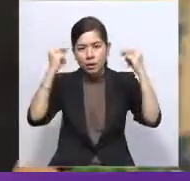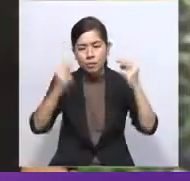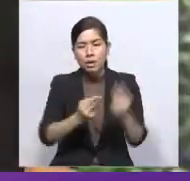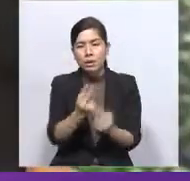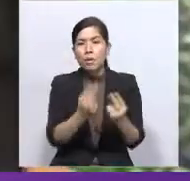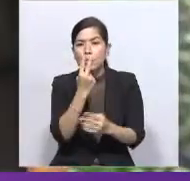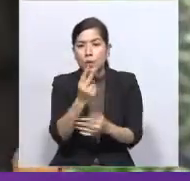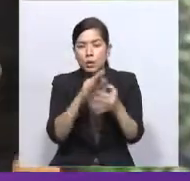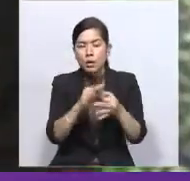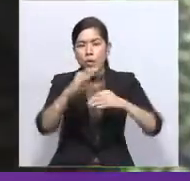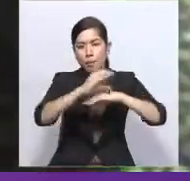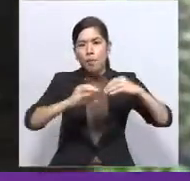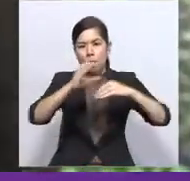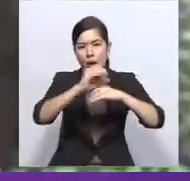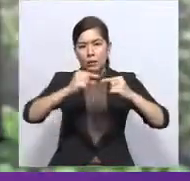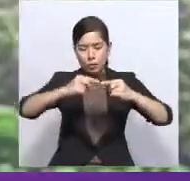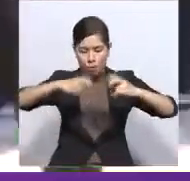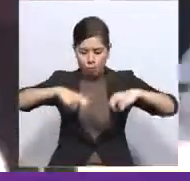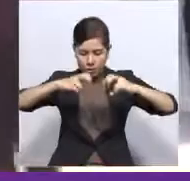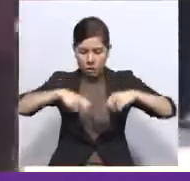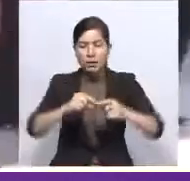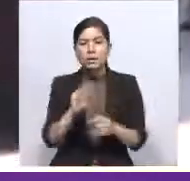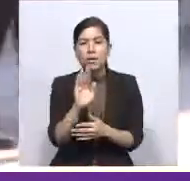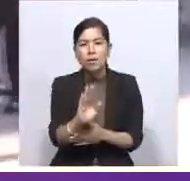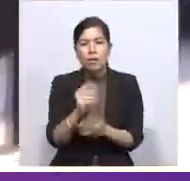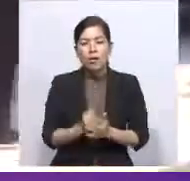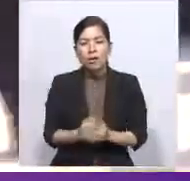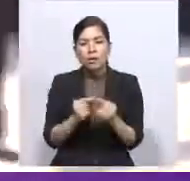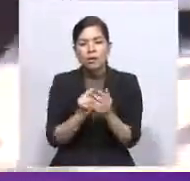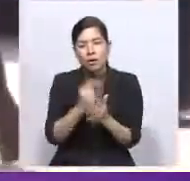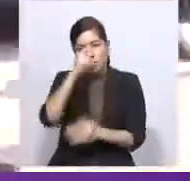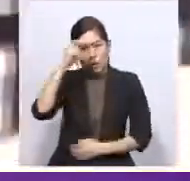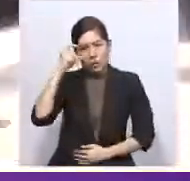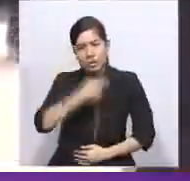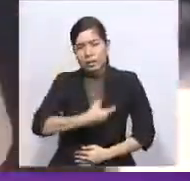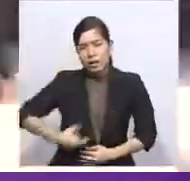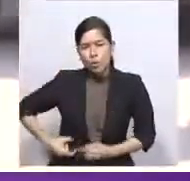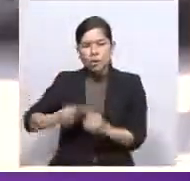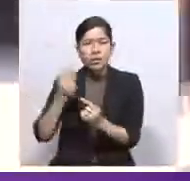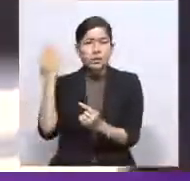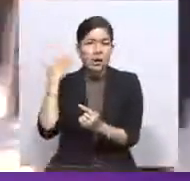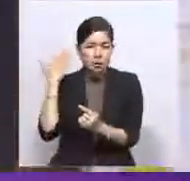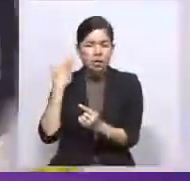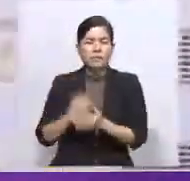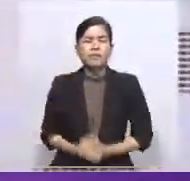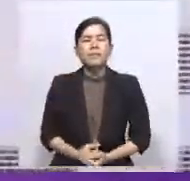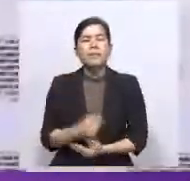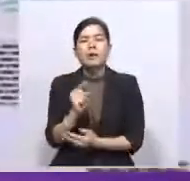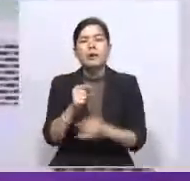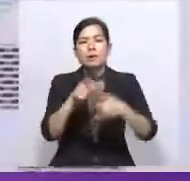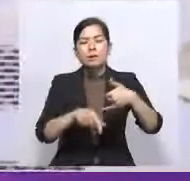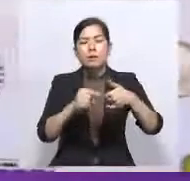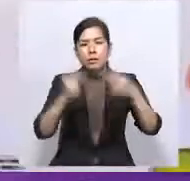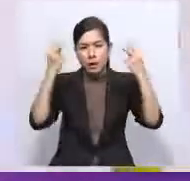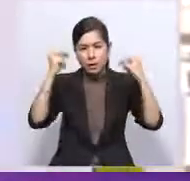าวิจัยและพัฒนาสิ่งแวดล้อมแหลมผักเบี้ยอันเนื่องมาจากพระราชดำริตำบลแหลมผักเบี้ยอำเภอบ้านแหลมโดยนายกรัฐมนต